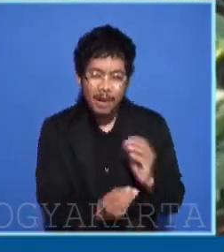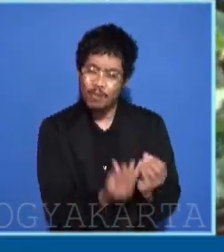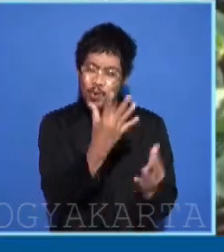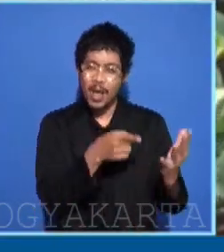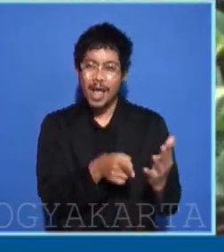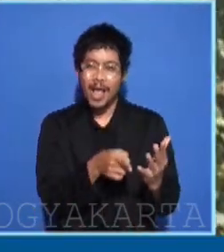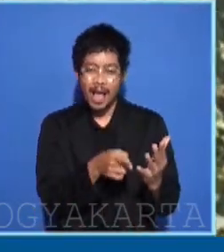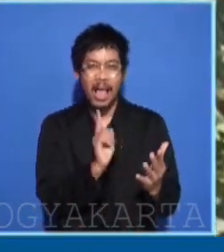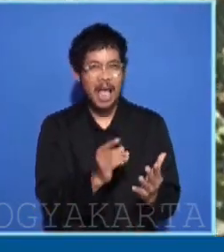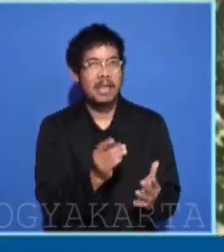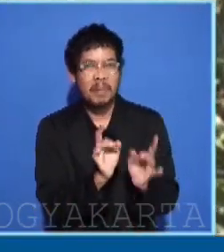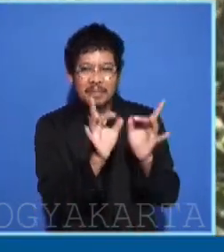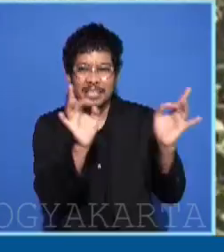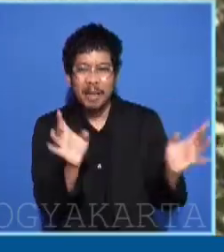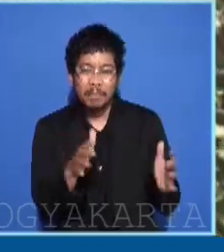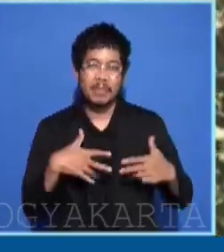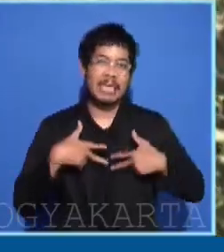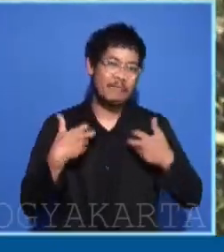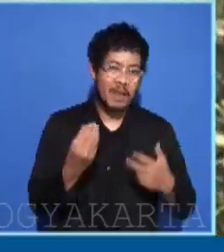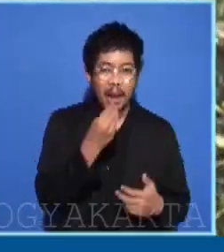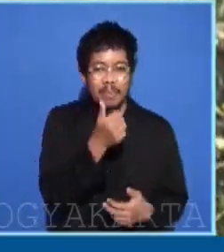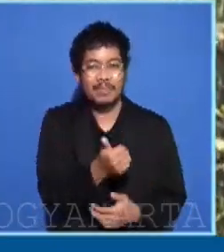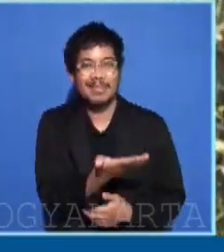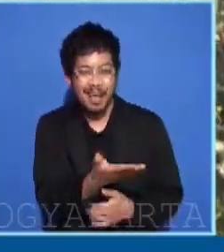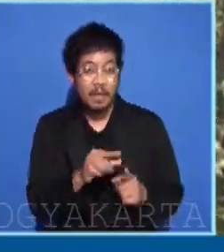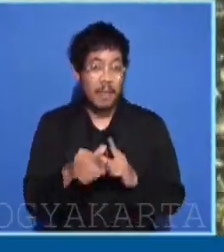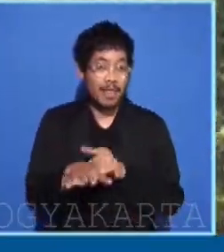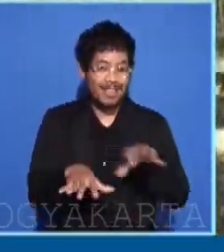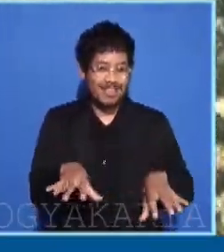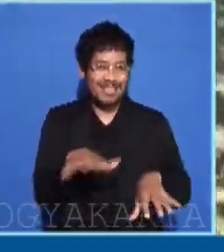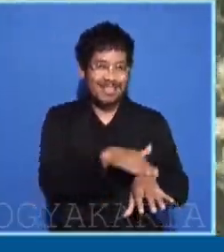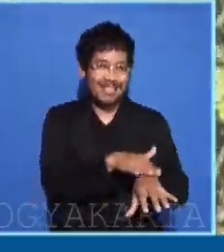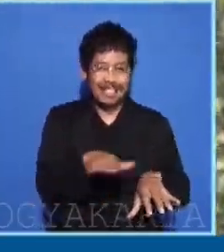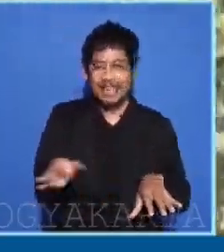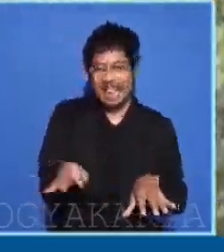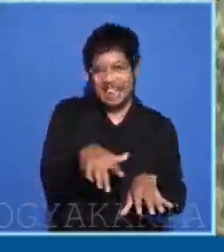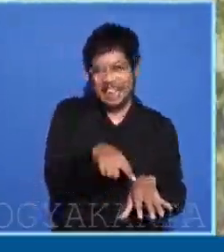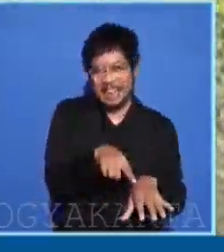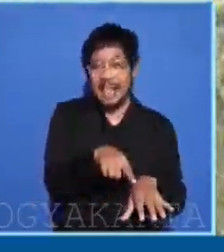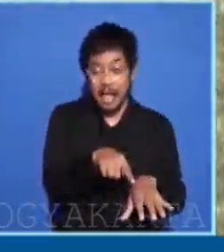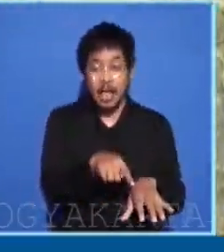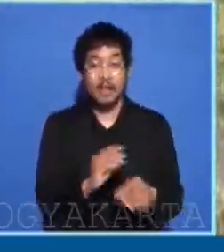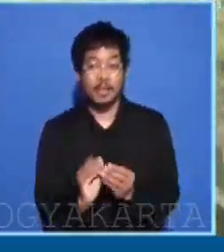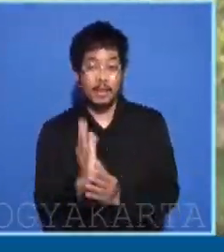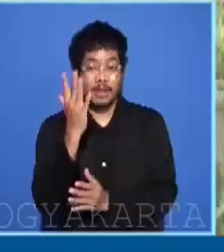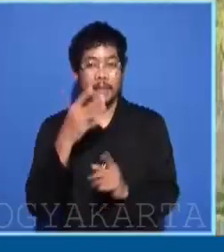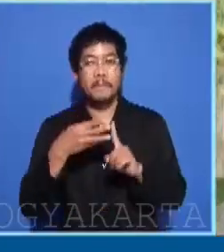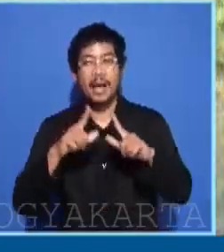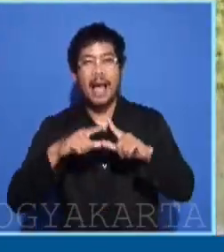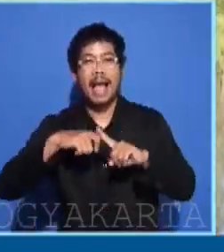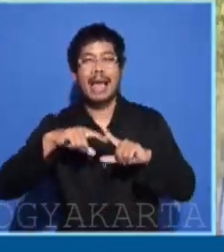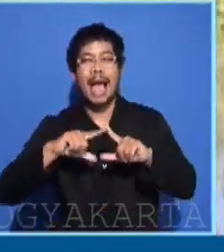kathahemangemangeng inangten laladan men tanaman bak suh kanilan